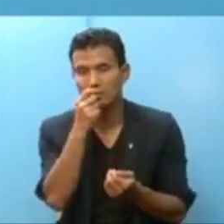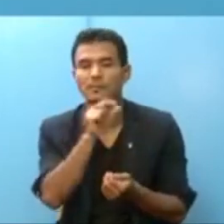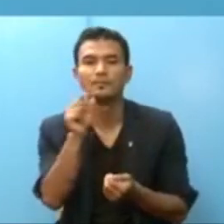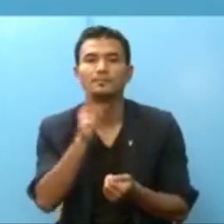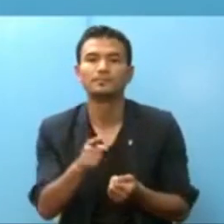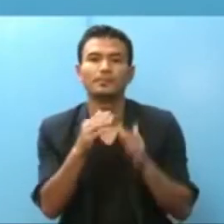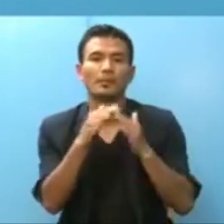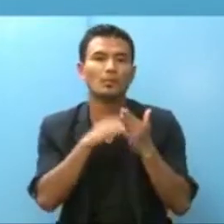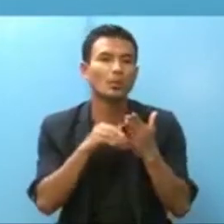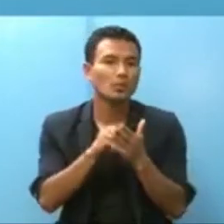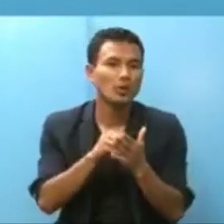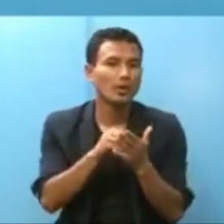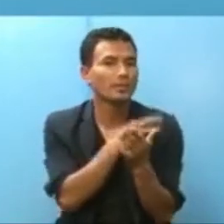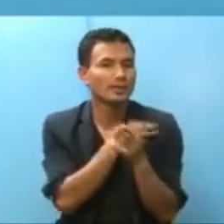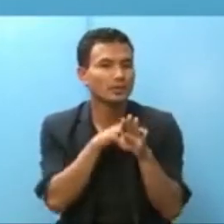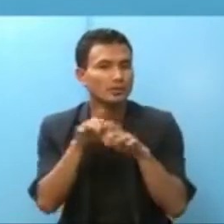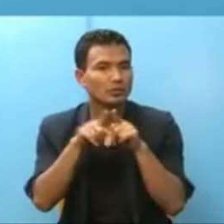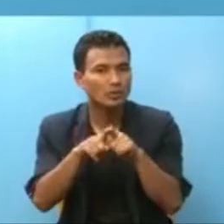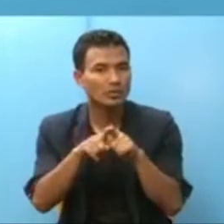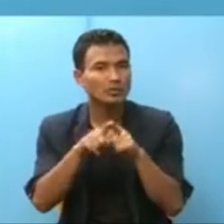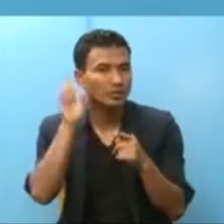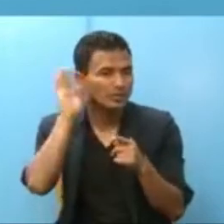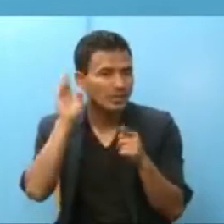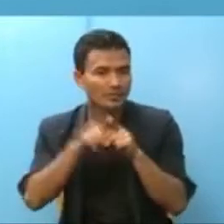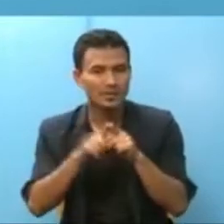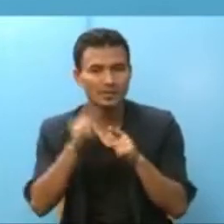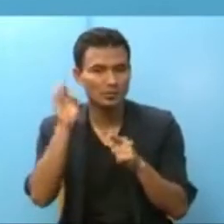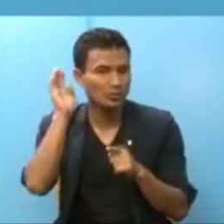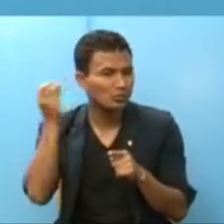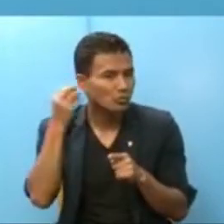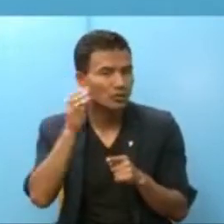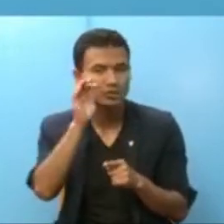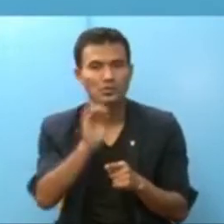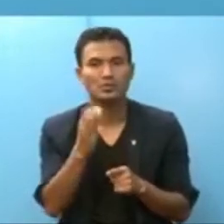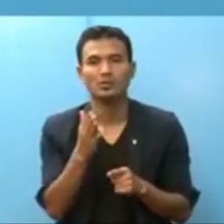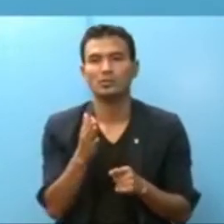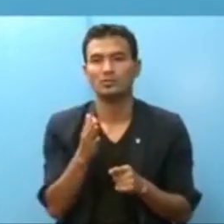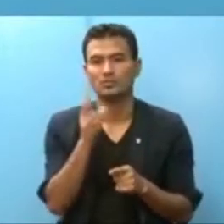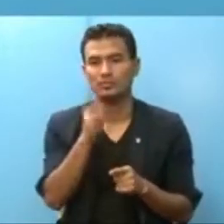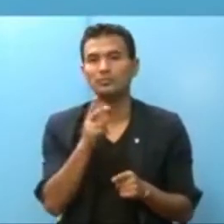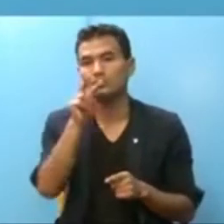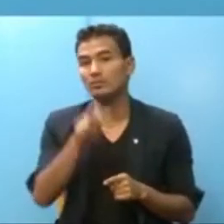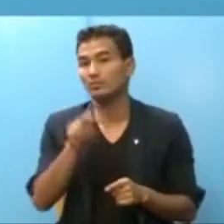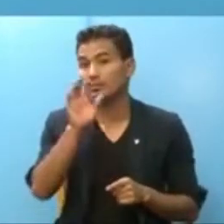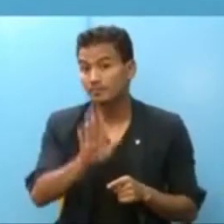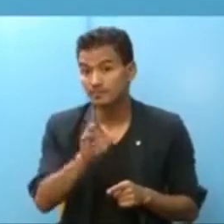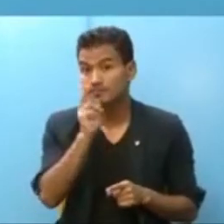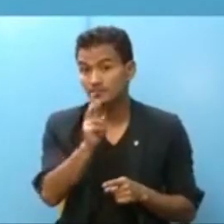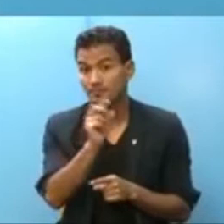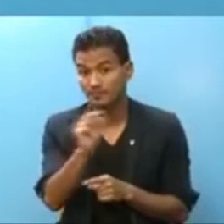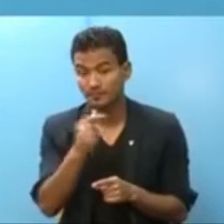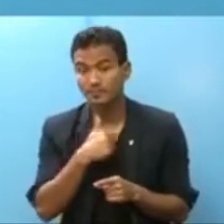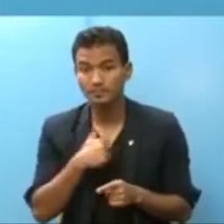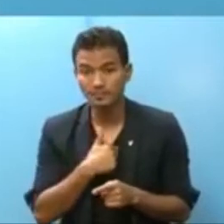आखनो परिवार को अग्राज हरू संग बसेर न्यूस पनी सुनना नसकी नी अब स्था मैले तरस्तों मैले फिल्ब गरे की चू एसता कुरा हारूला